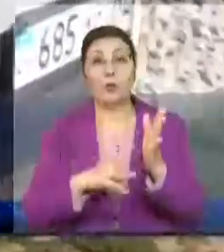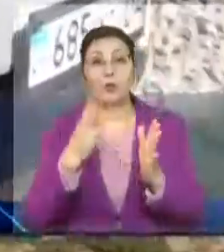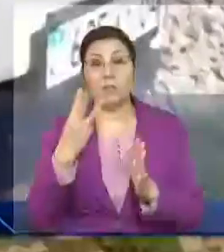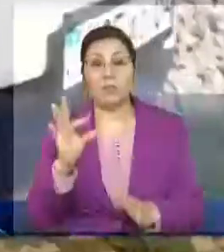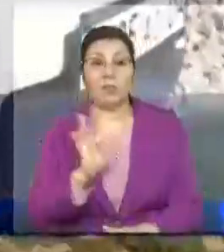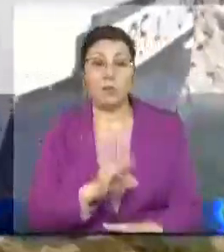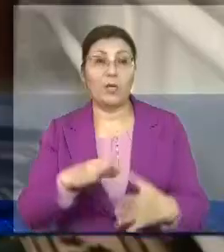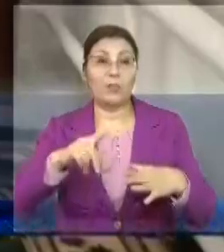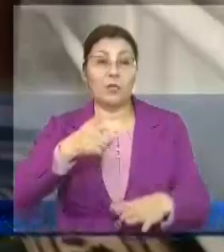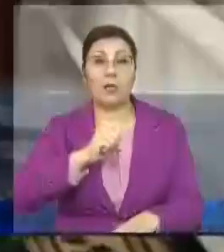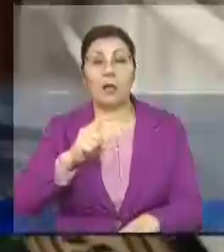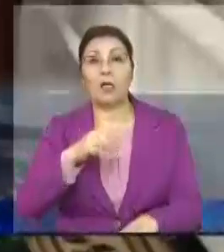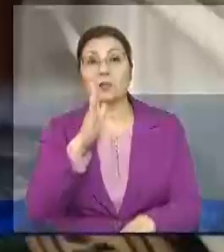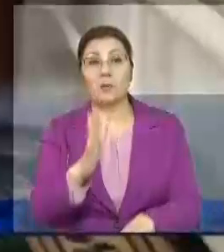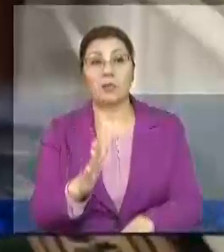құрайды.